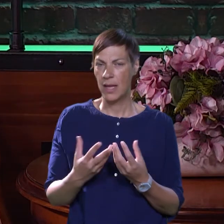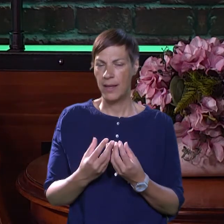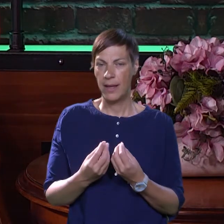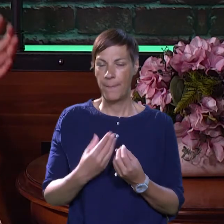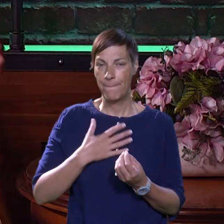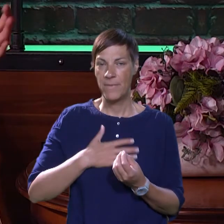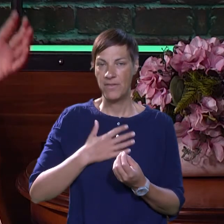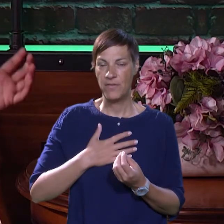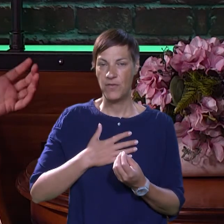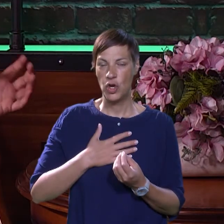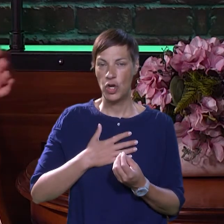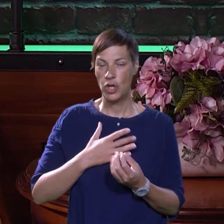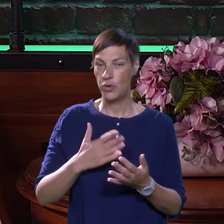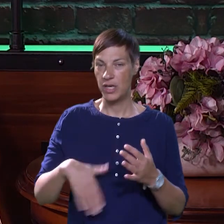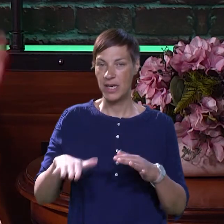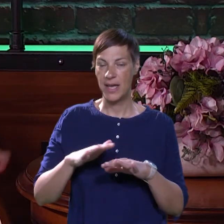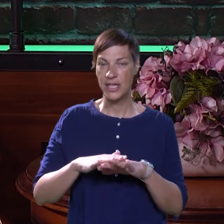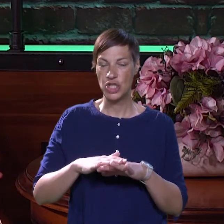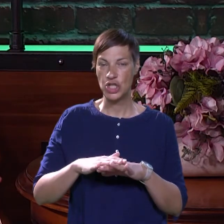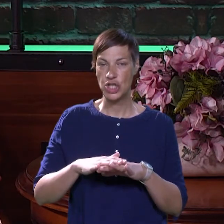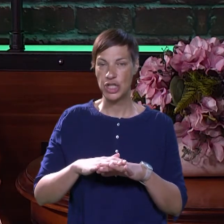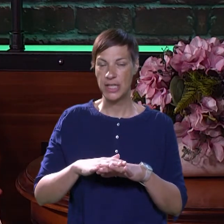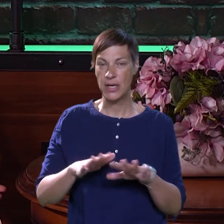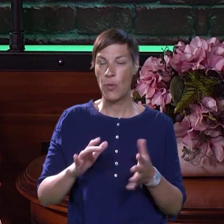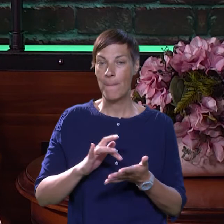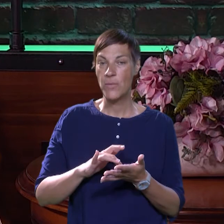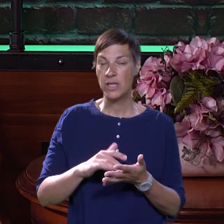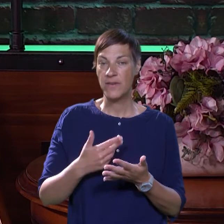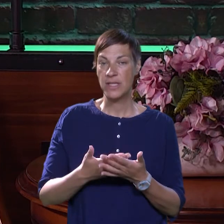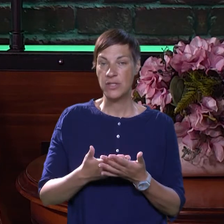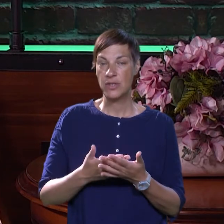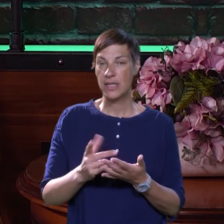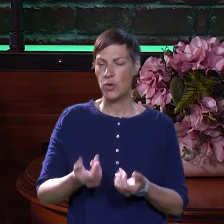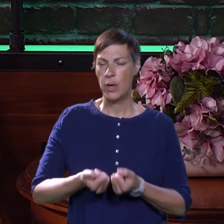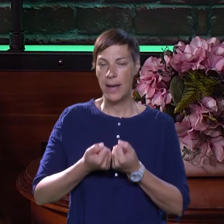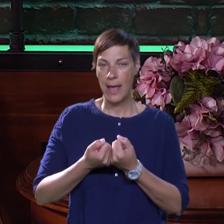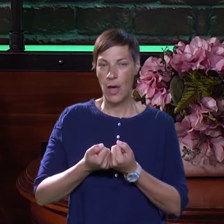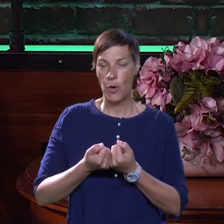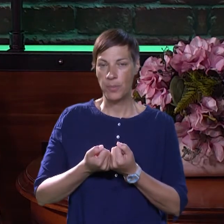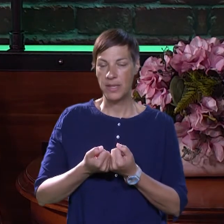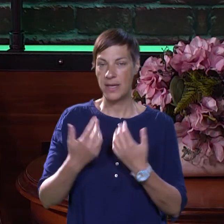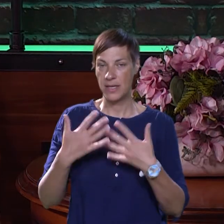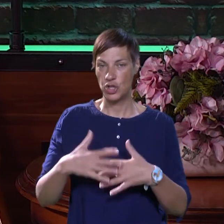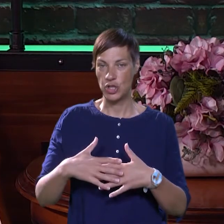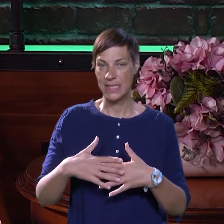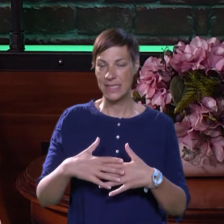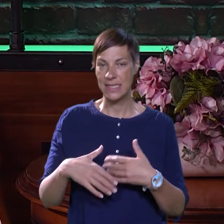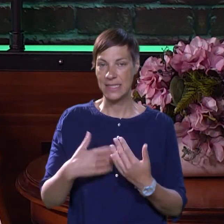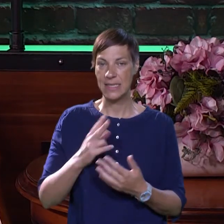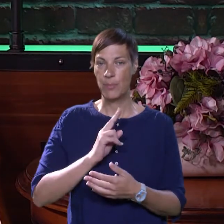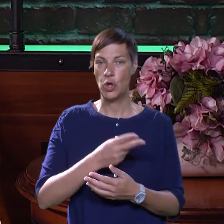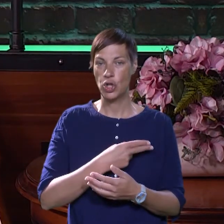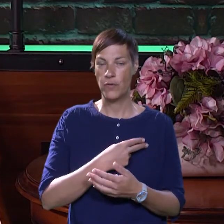apsorbirati volju, najširu, znači motivaciju na način da to ne opterećuje sistem